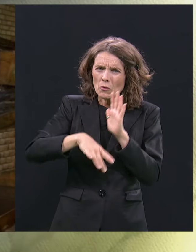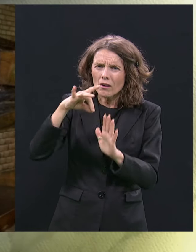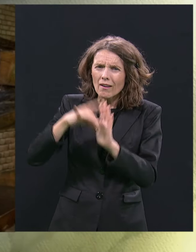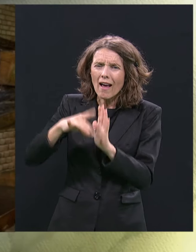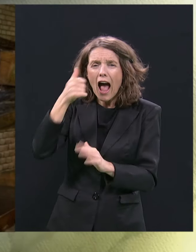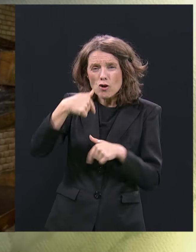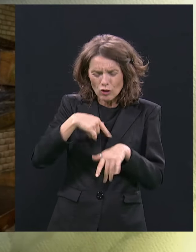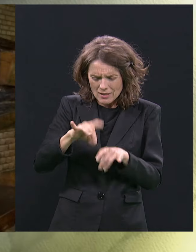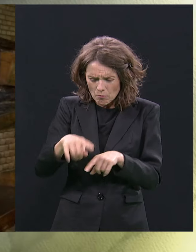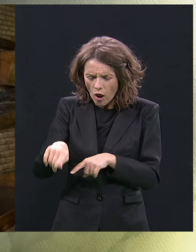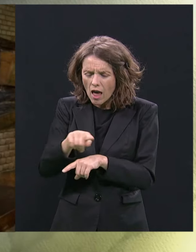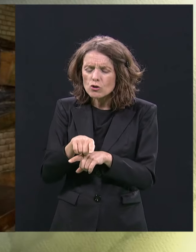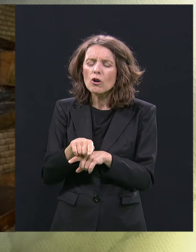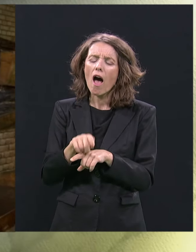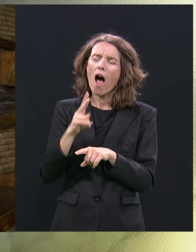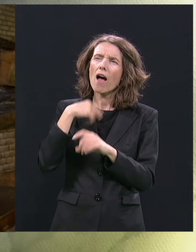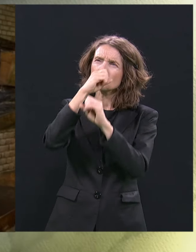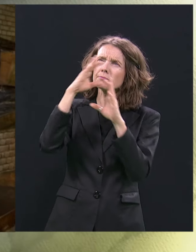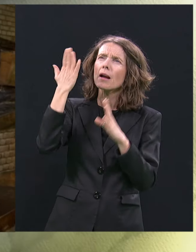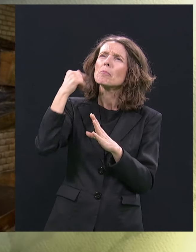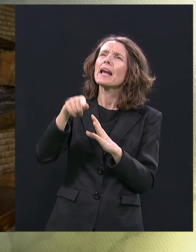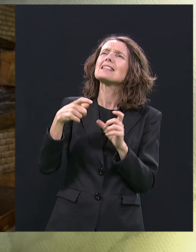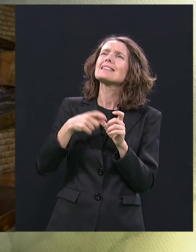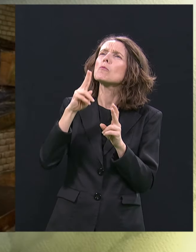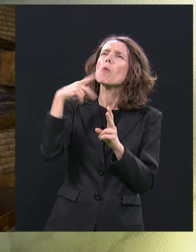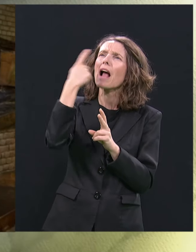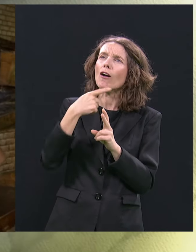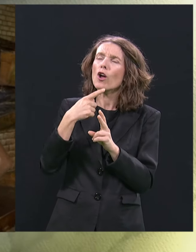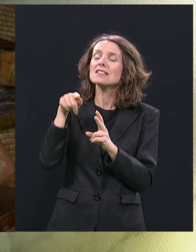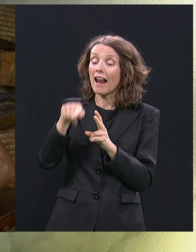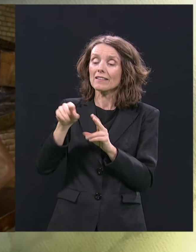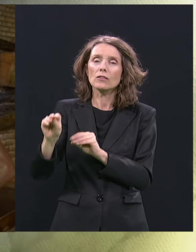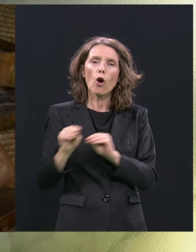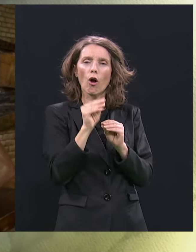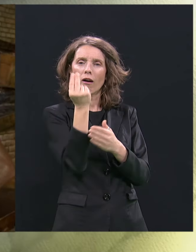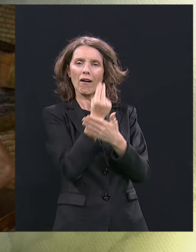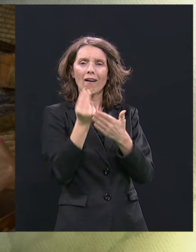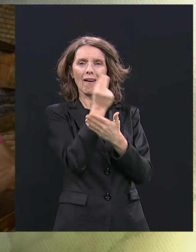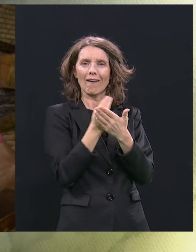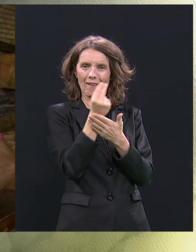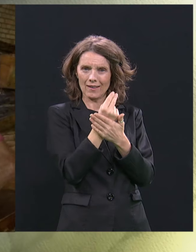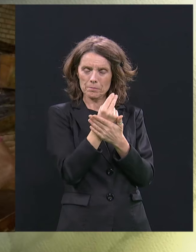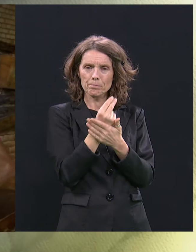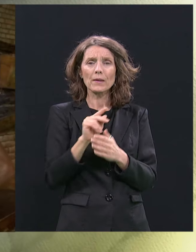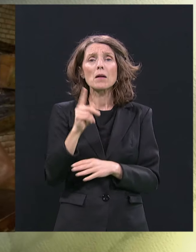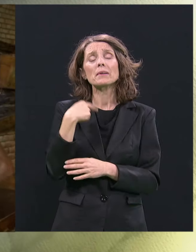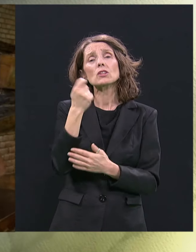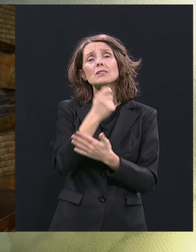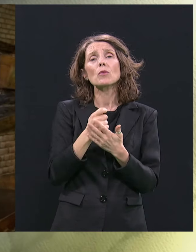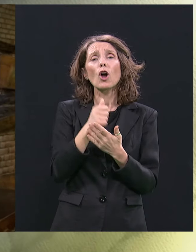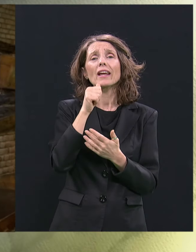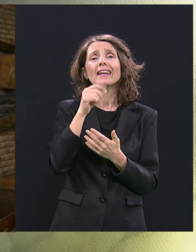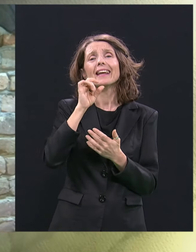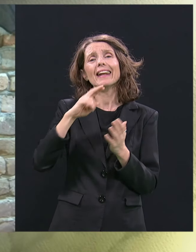slikara, s kojima sarađujemo rado. Prvo smo krenuli od Irineja, Dimitrija,